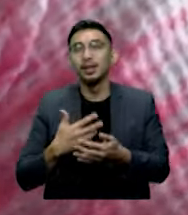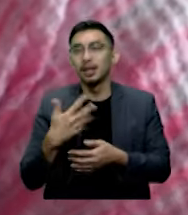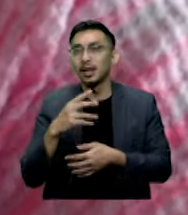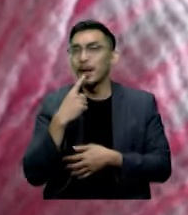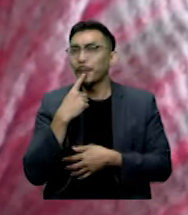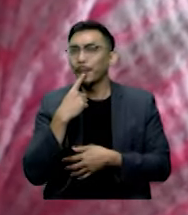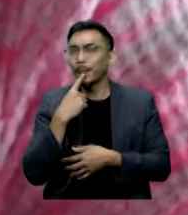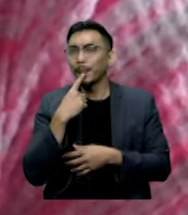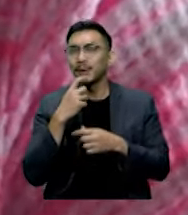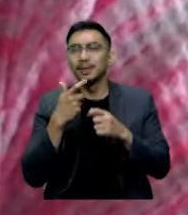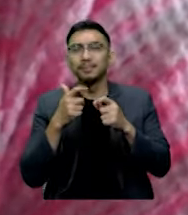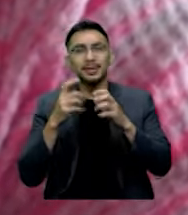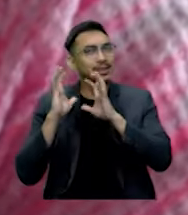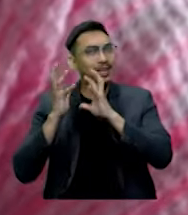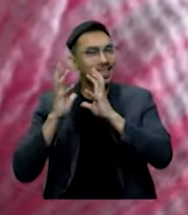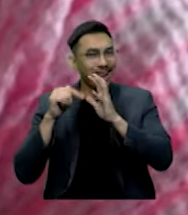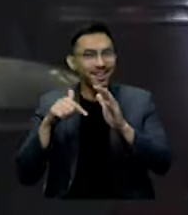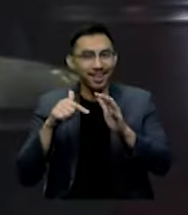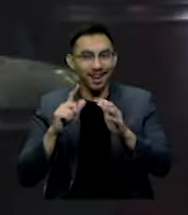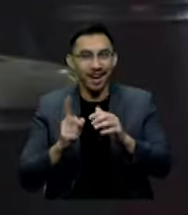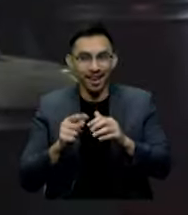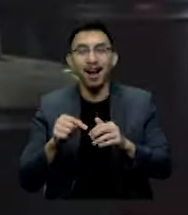memanjakan penikmat kuliner.